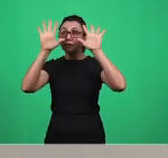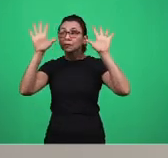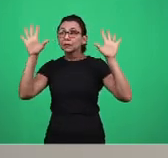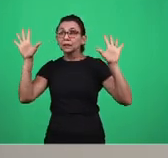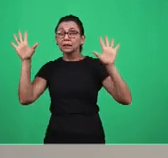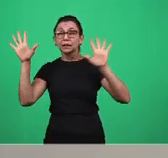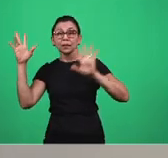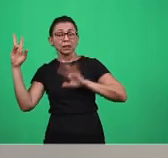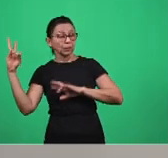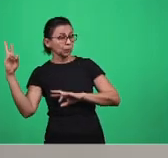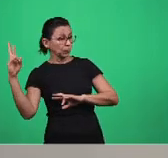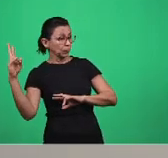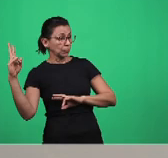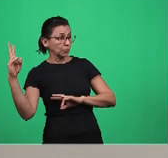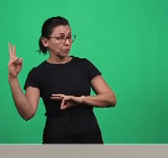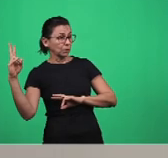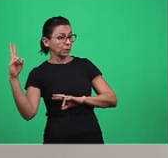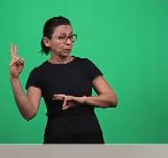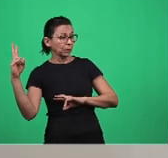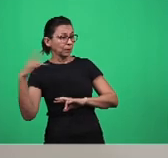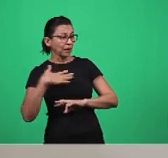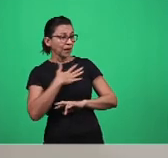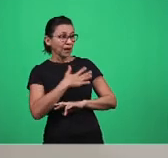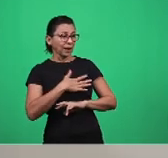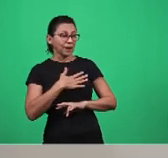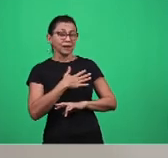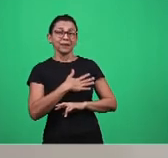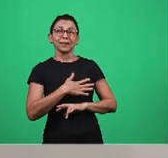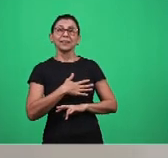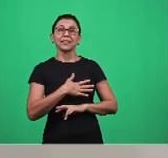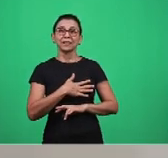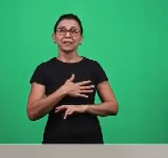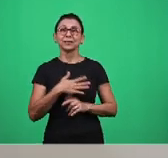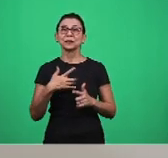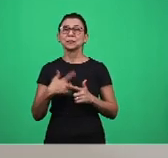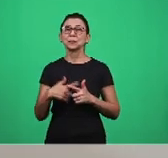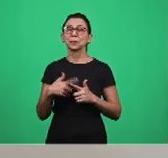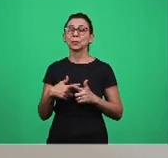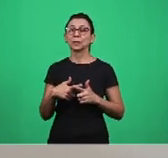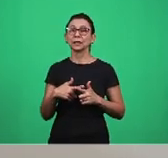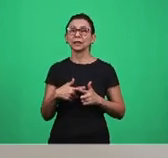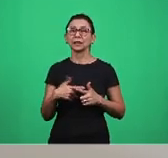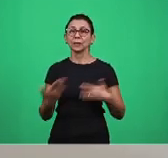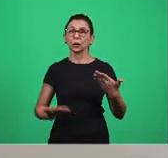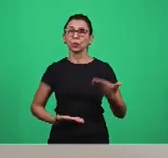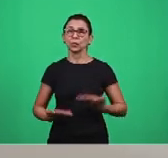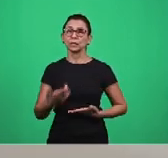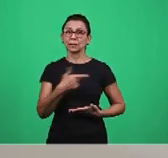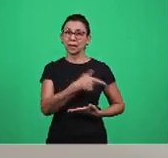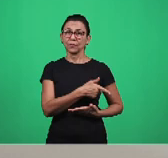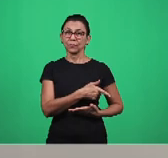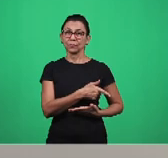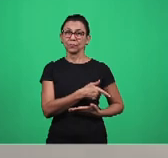Pourquoi? Parce qu'il a apporté ce qui allait la plaire. Donc,